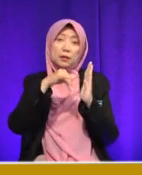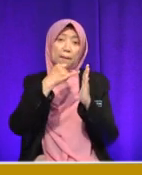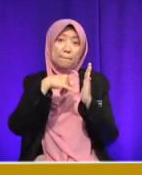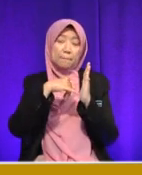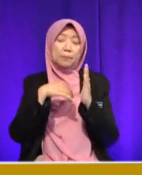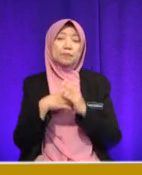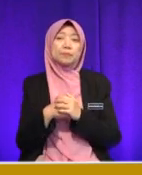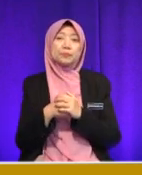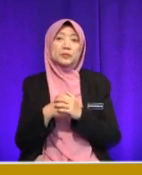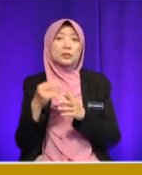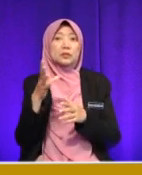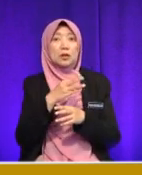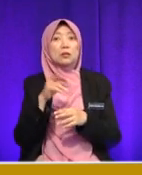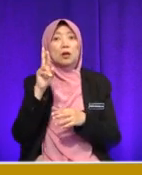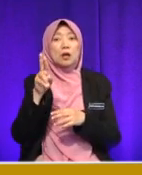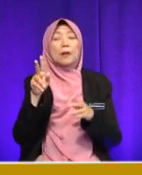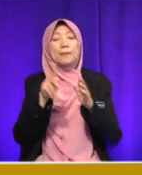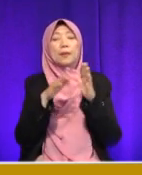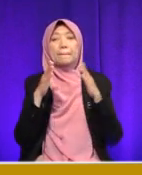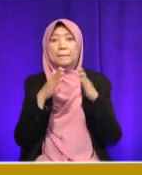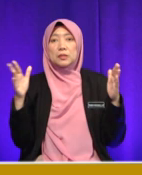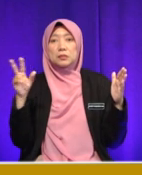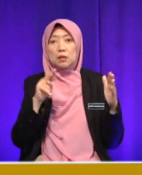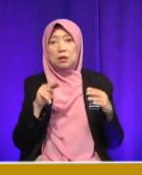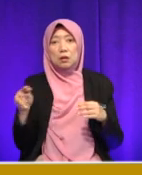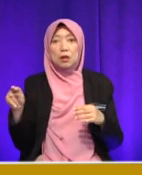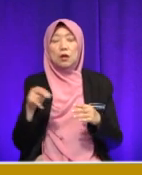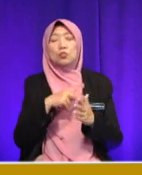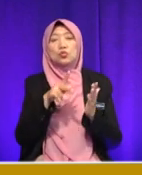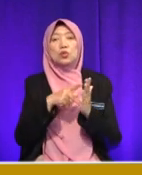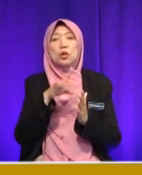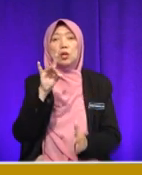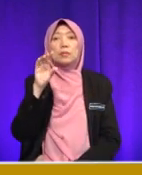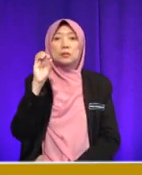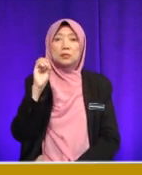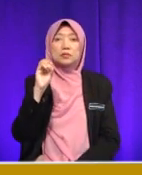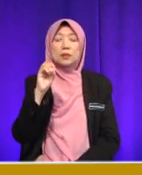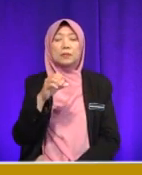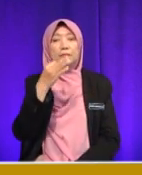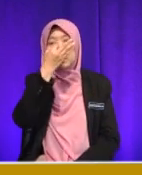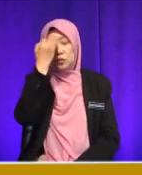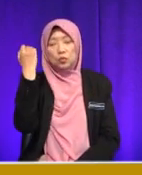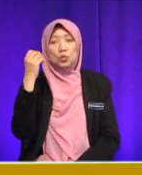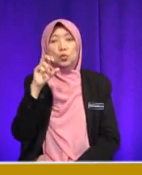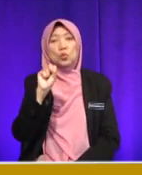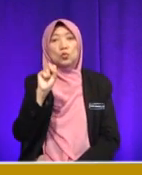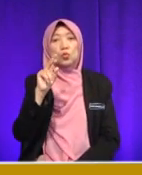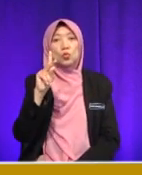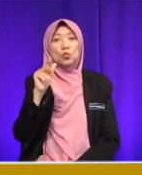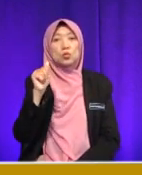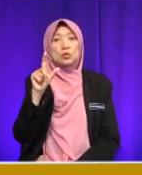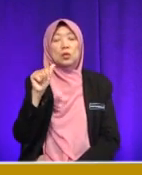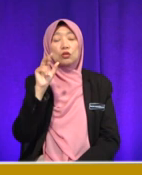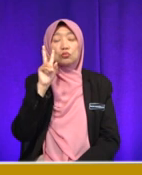R adalah satu pembesaran pada pusat 8 sifar dengan faktor skala 2. Okey, tentukan